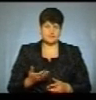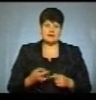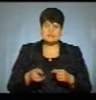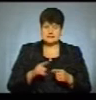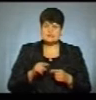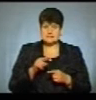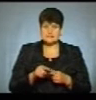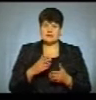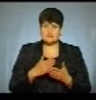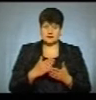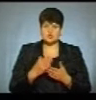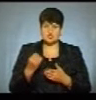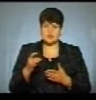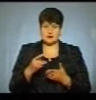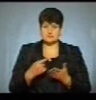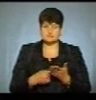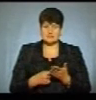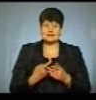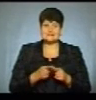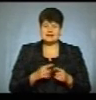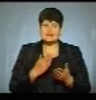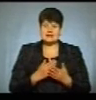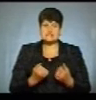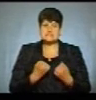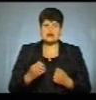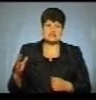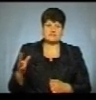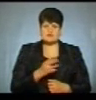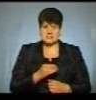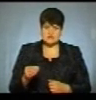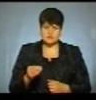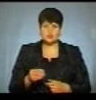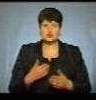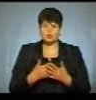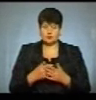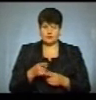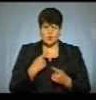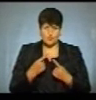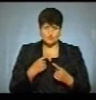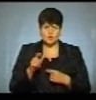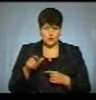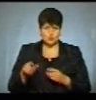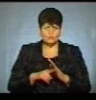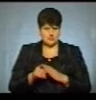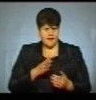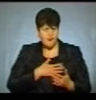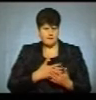є, ще раз наголошую, що це є захист всіх. Тобто, кажете про те, що люди почали